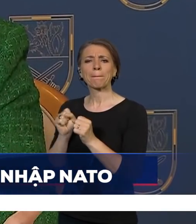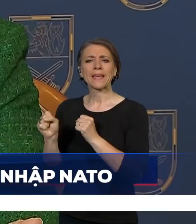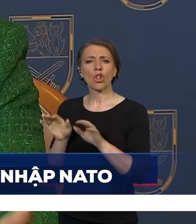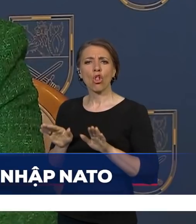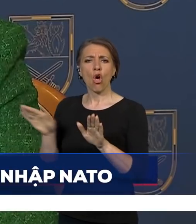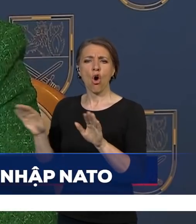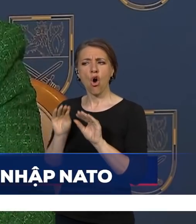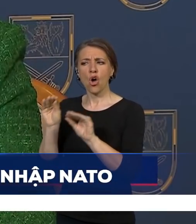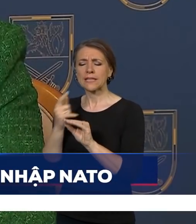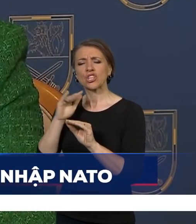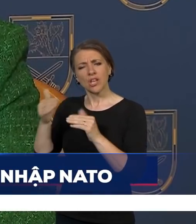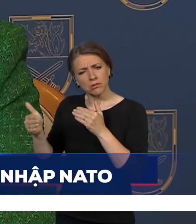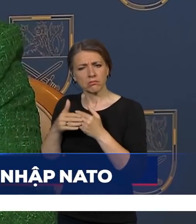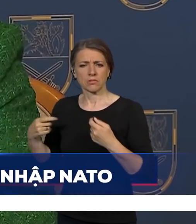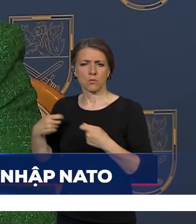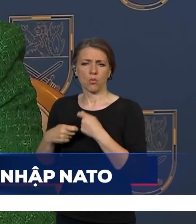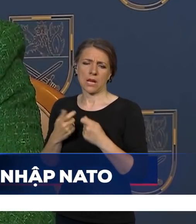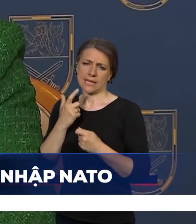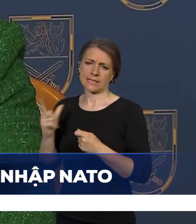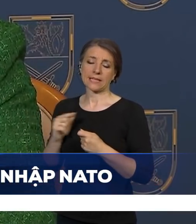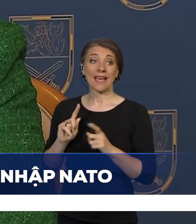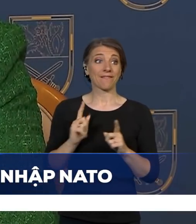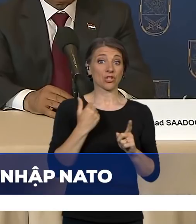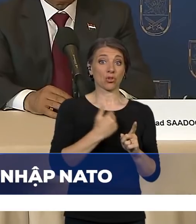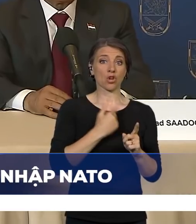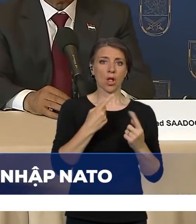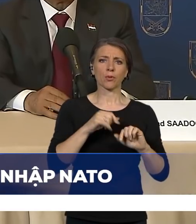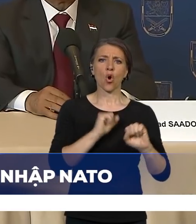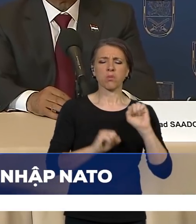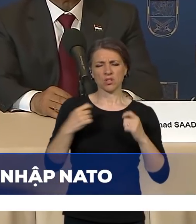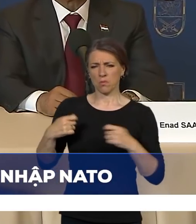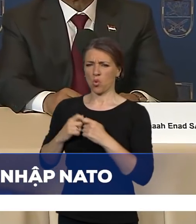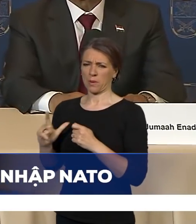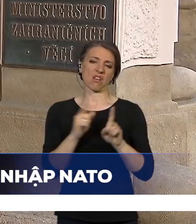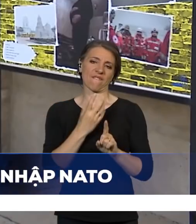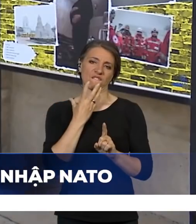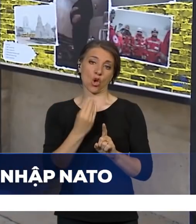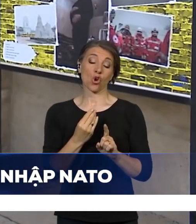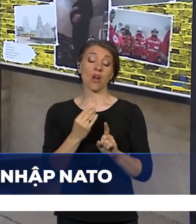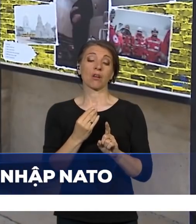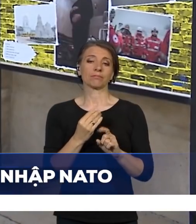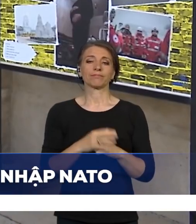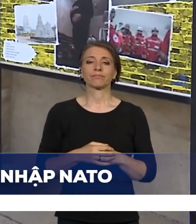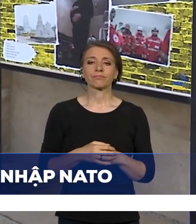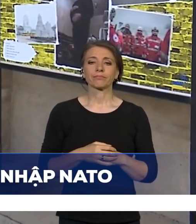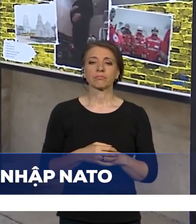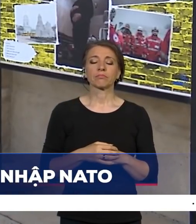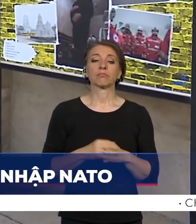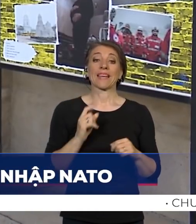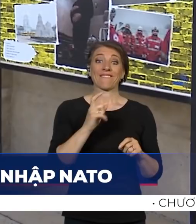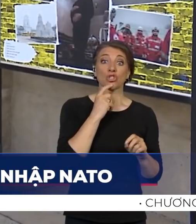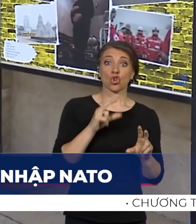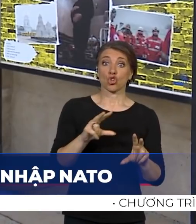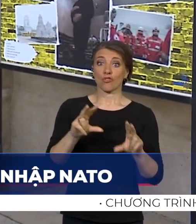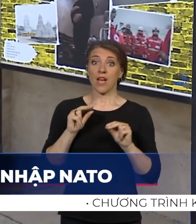đang mua máy bay siêu thanh và chắc chắn họ sẽ là một thành viên rất hợp của Liên minh Bắc Đại Tây Dương. Theo như Bộ trưởng Bộ Ngoại giao Séc Jan Lipavsky